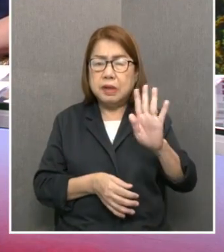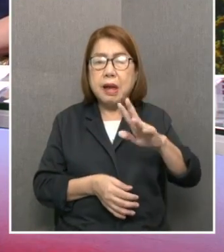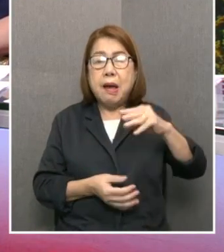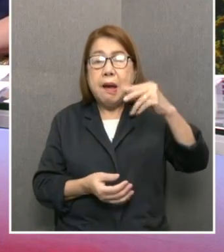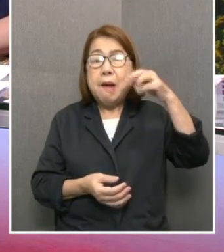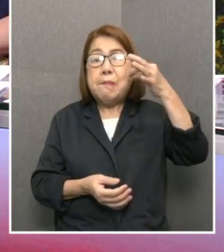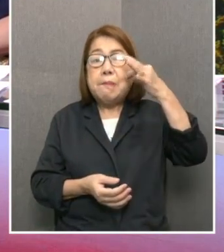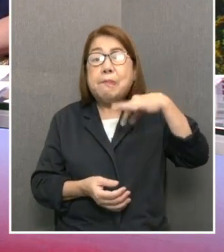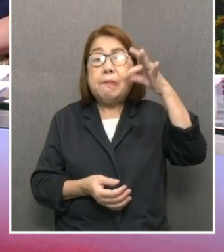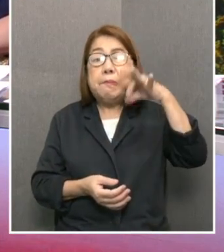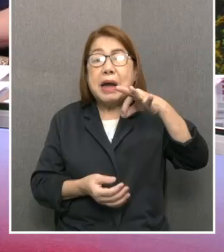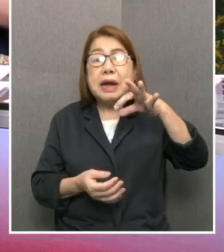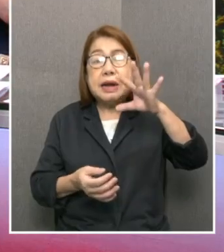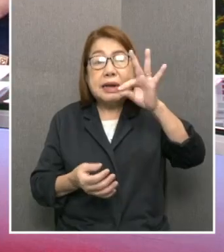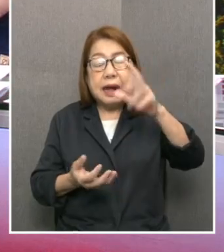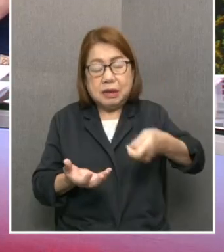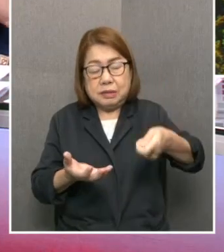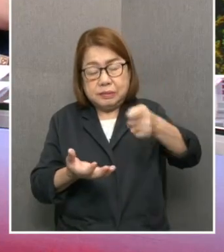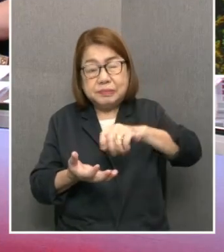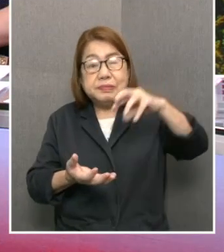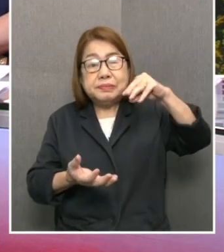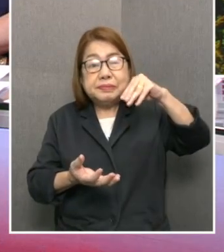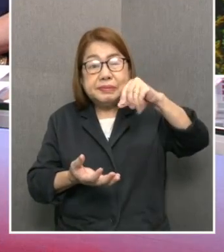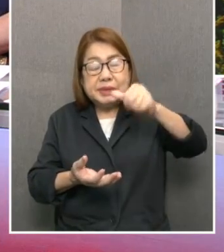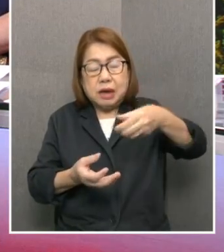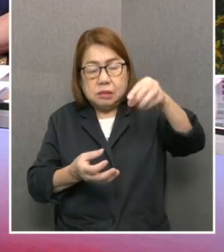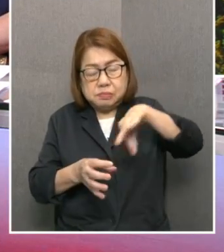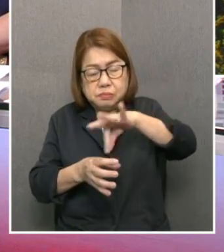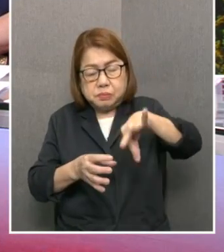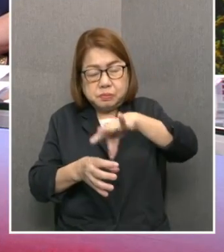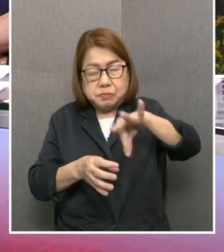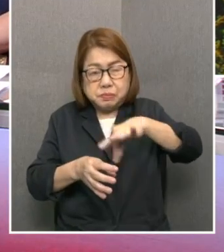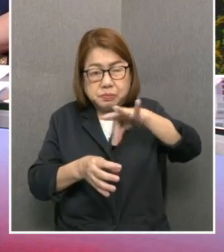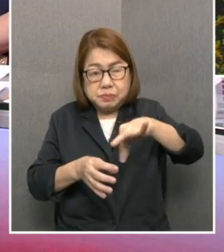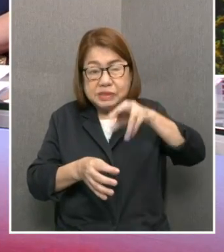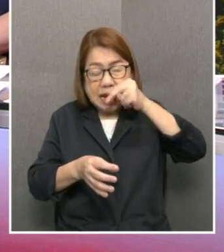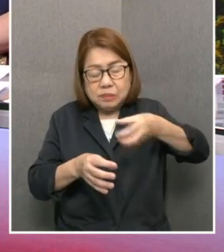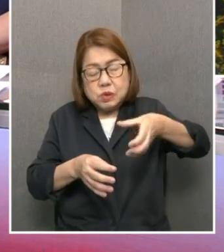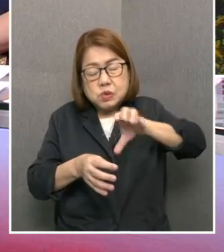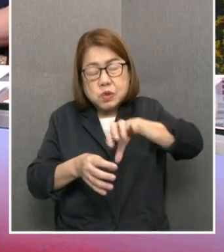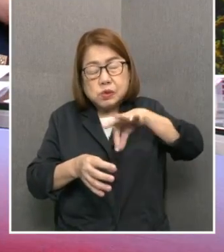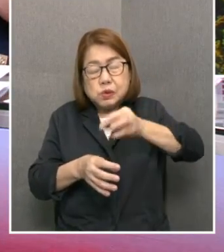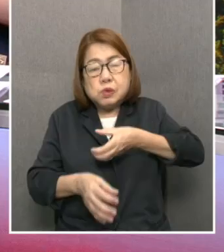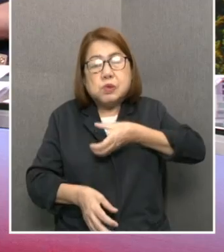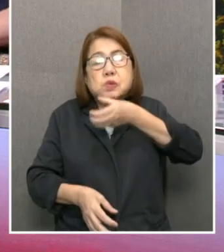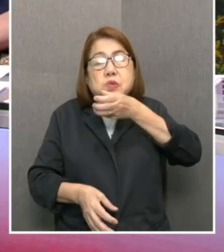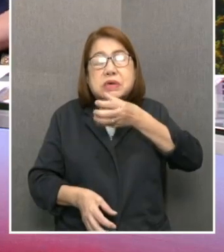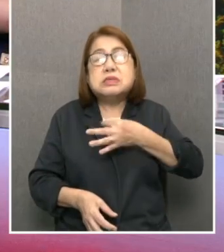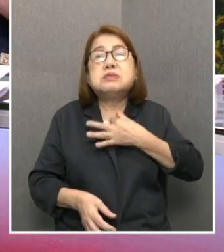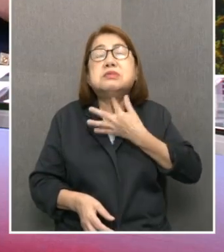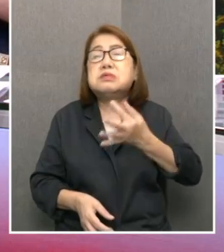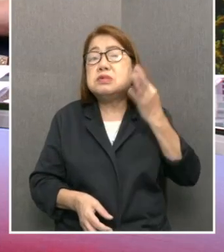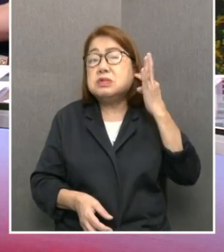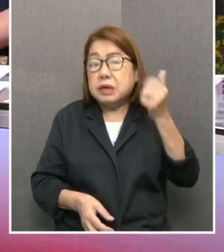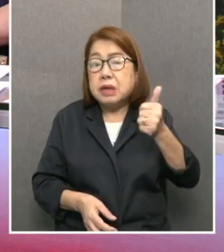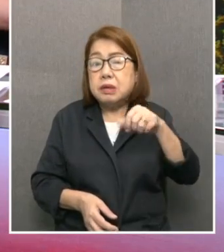กับสิ่งที่เราเข้าใจมาตลอดเลยเนาะเออต้องดื่มน้ำผึ้งสิคจบาสิบ่อยๆแบบนี้ก็ให้เสียงดีแบบจะแชร์แบบนี้ค่ะว่าเนี่ยกิน